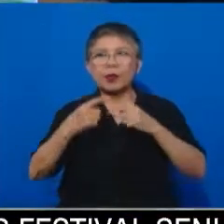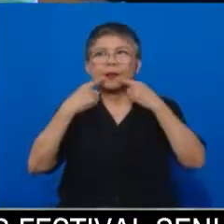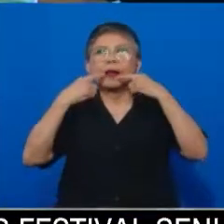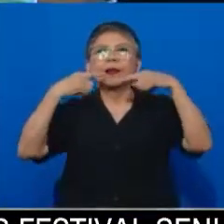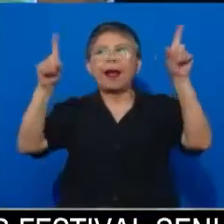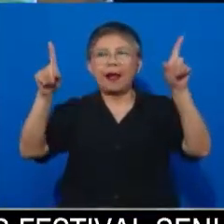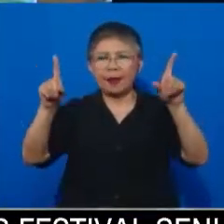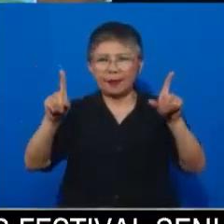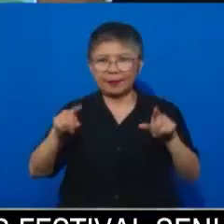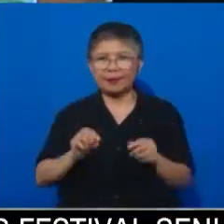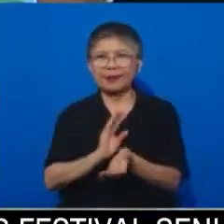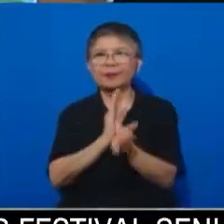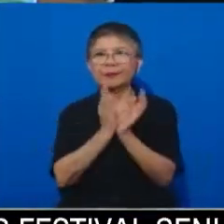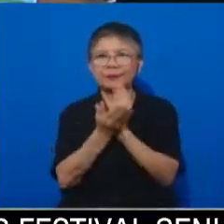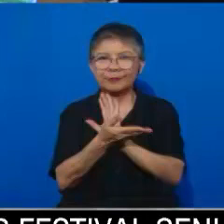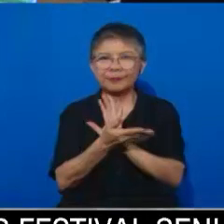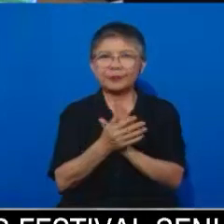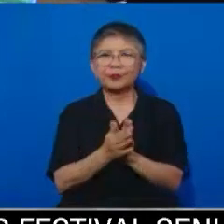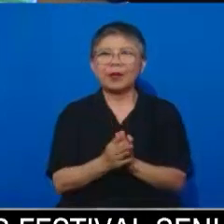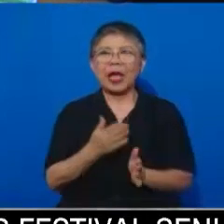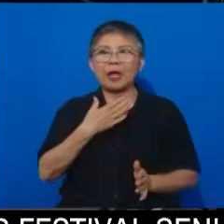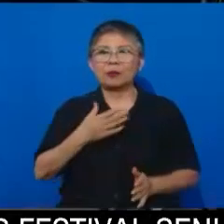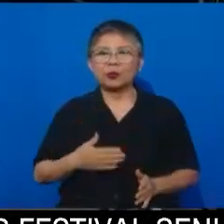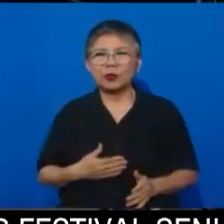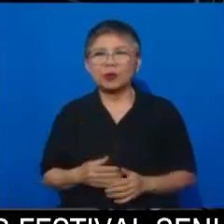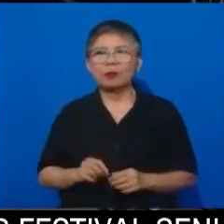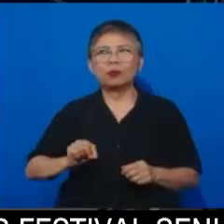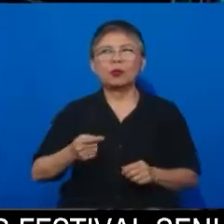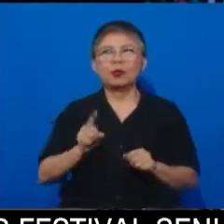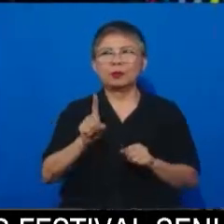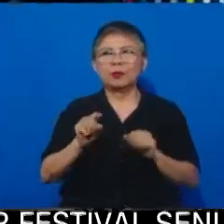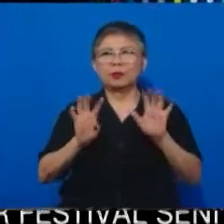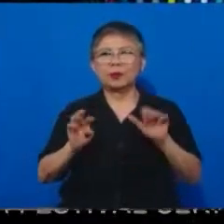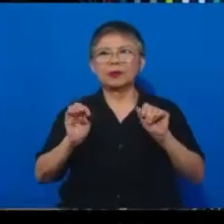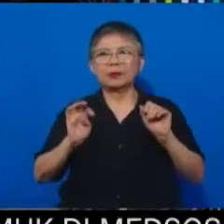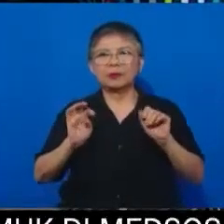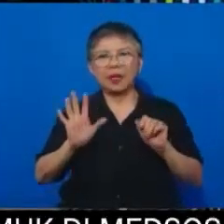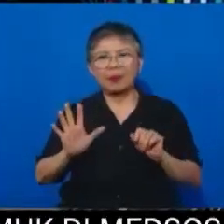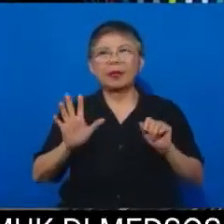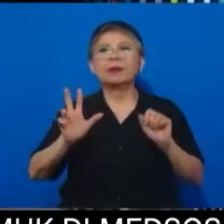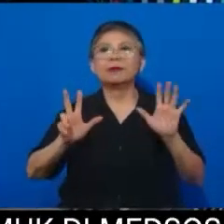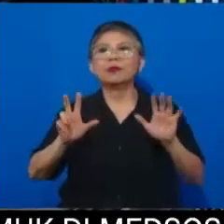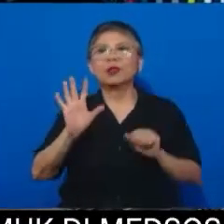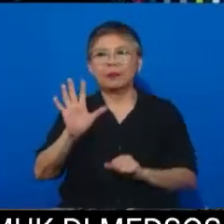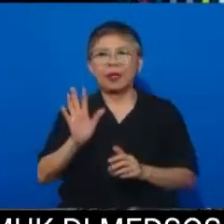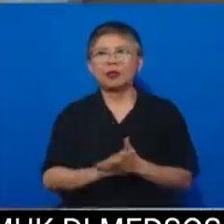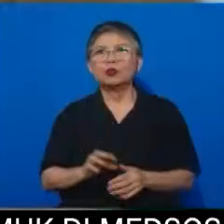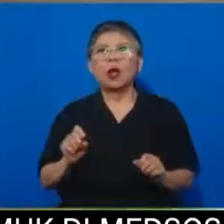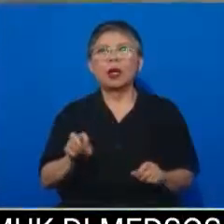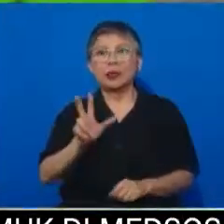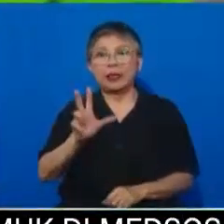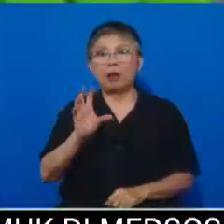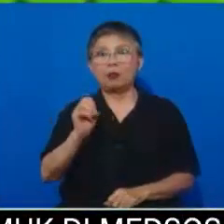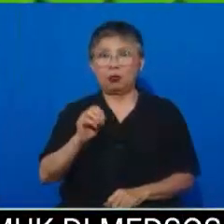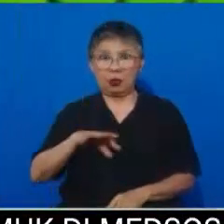yang ada di kota pahlawan hajipur mulai berjualan belut sejak tahun 1985 berarti sudah lebih dari 3